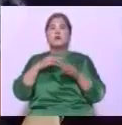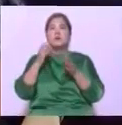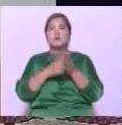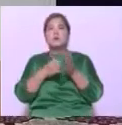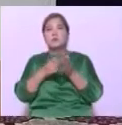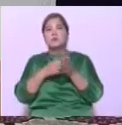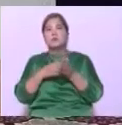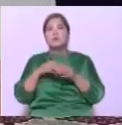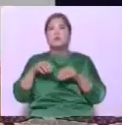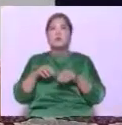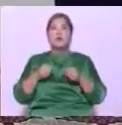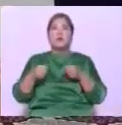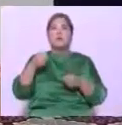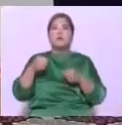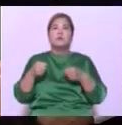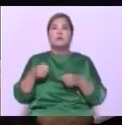бесплатных перевозок